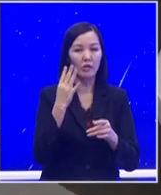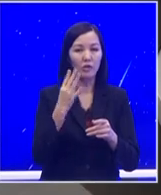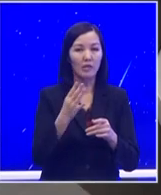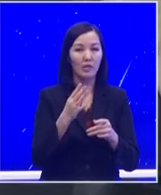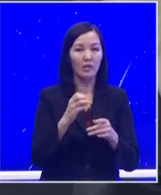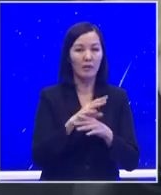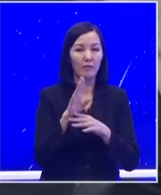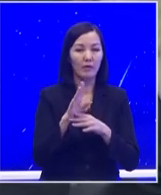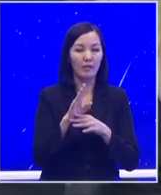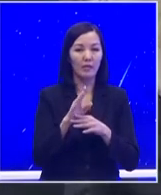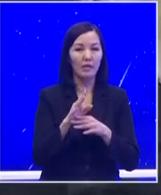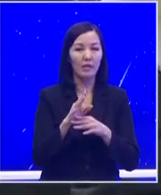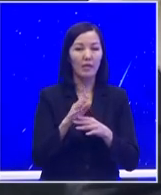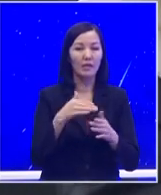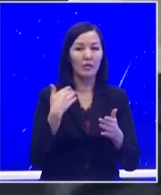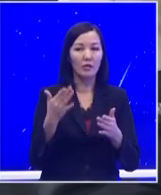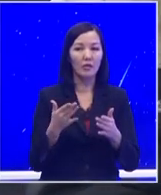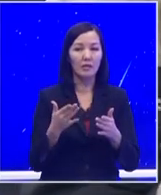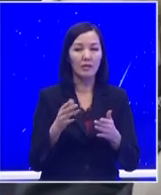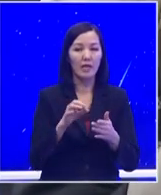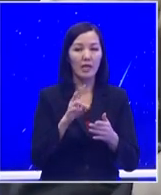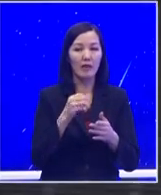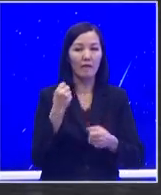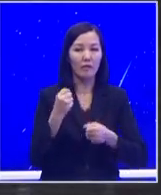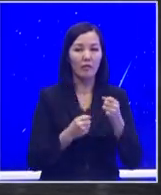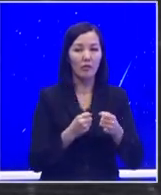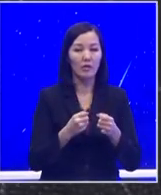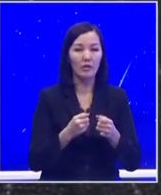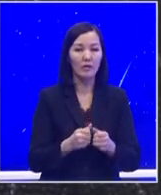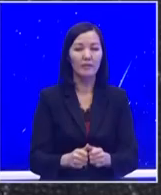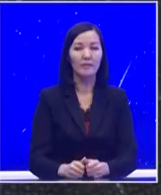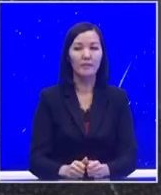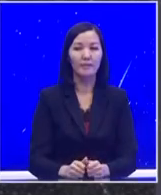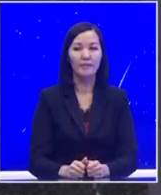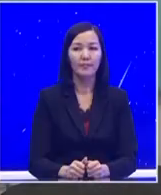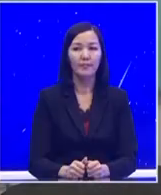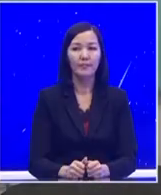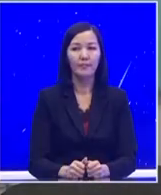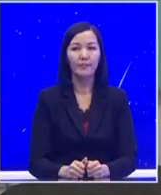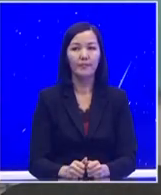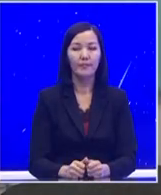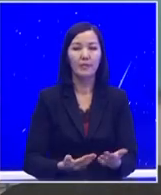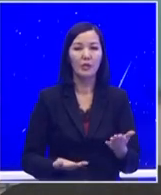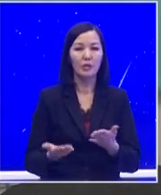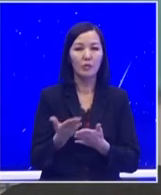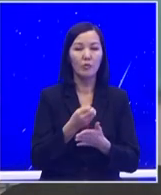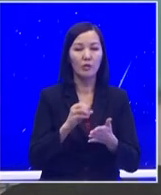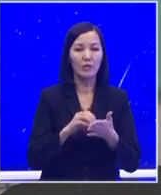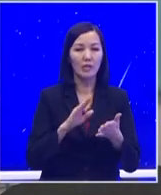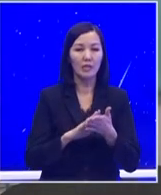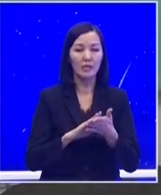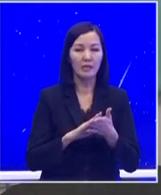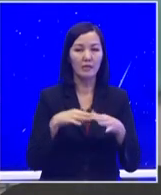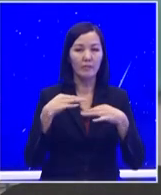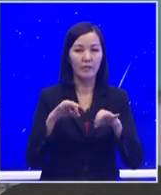дневными ходовыми огнями, с левым расположением руля, имеющие подушки безопасности. Сбор за первичную регистрацию транспортного